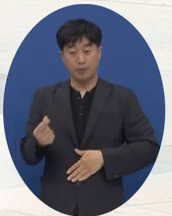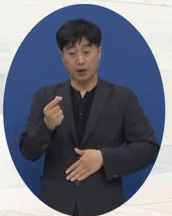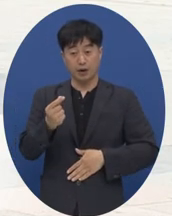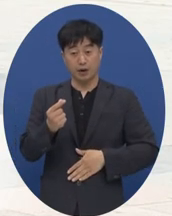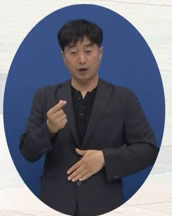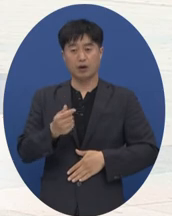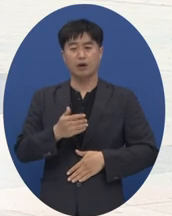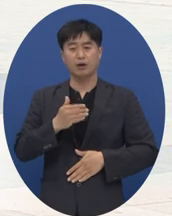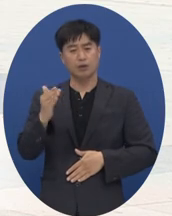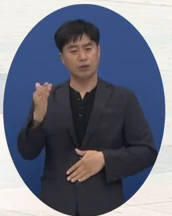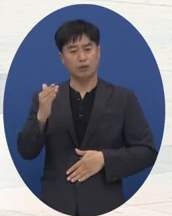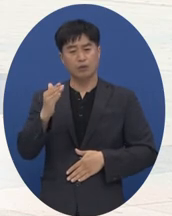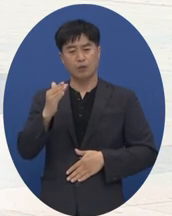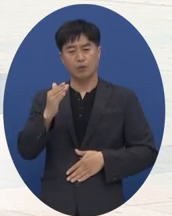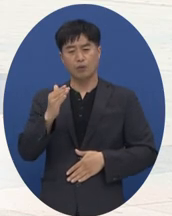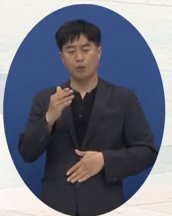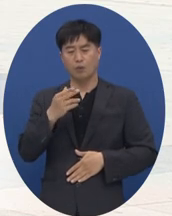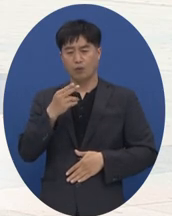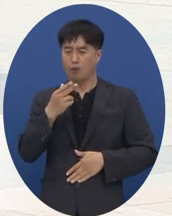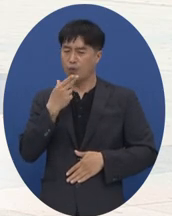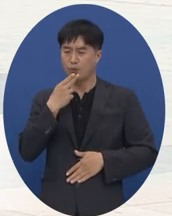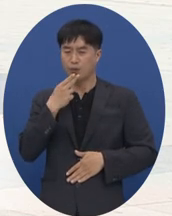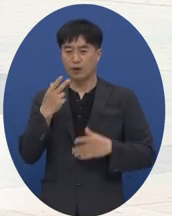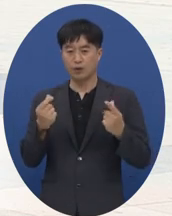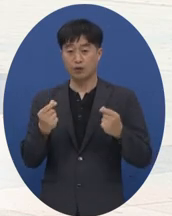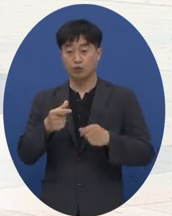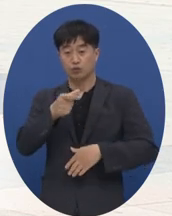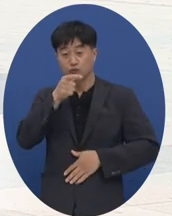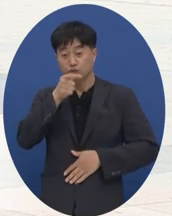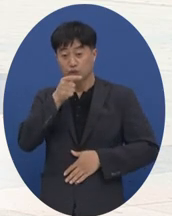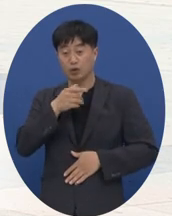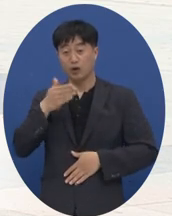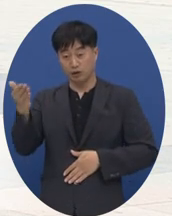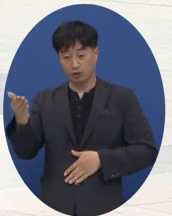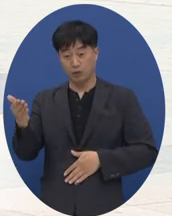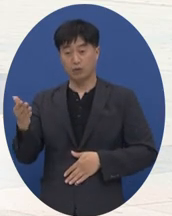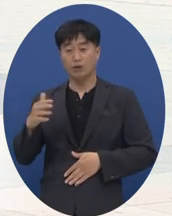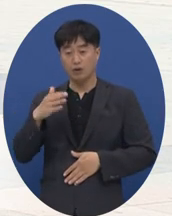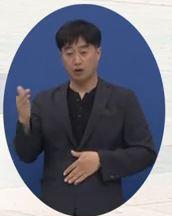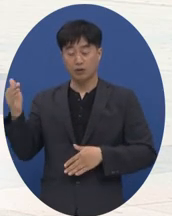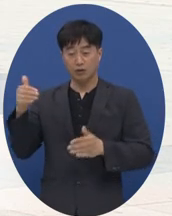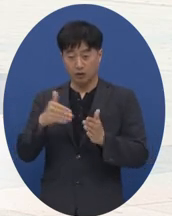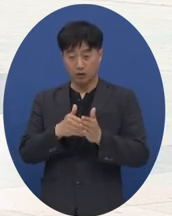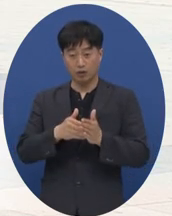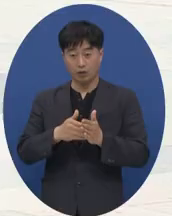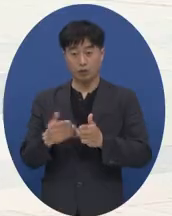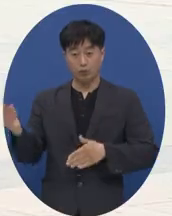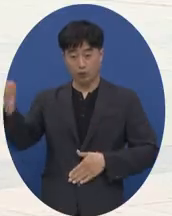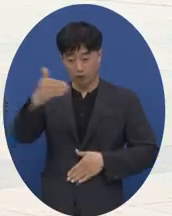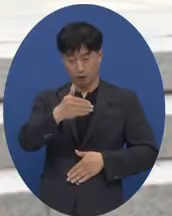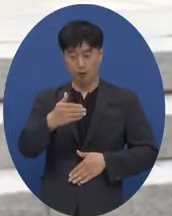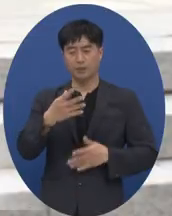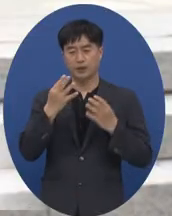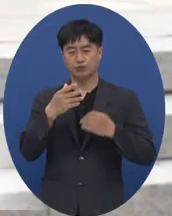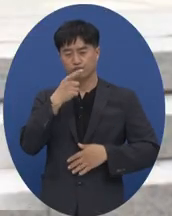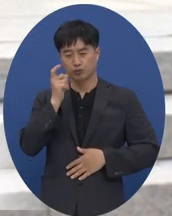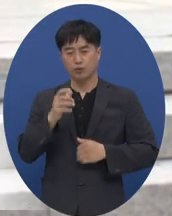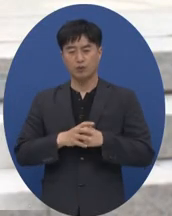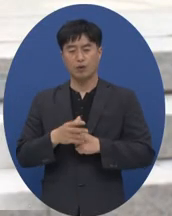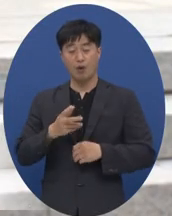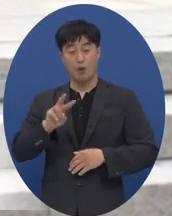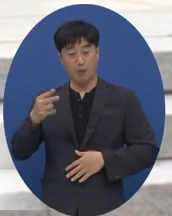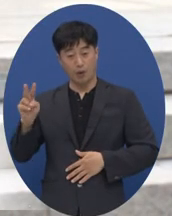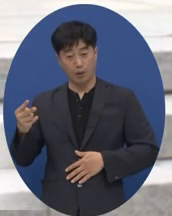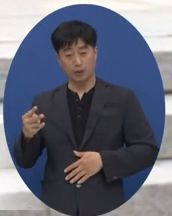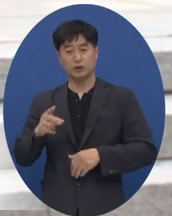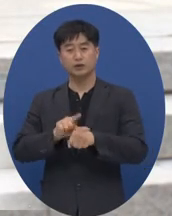버스나 이런 것도 뭐 바로 간 것도 별로 거의 없는 것 같고 수원을 거쳐서 가야 되니까 많이 부족하죠. 환승하는데도